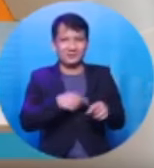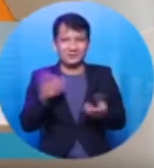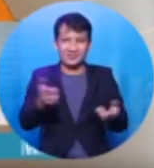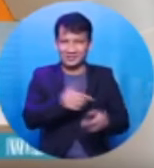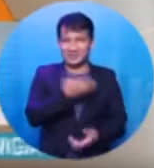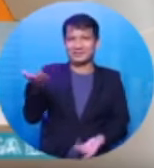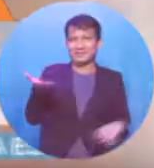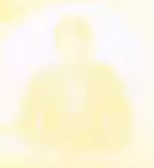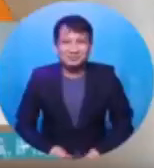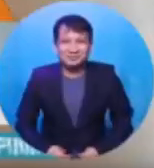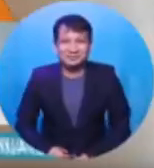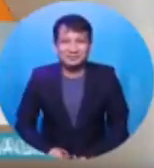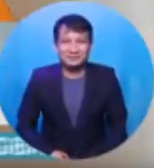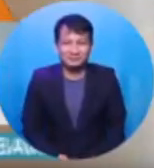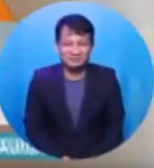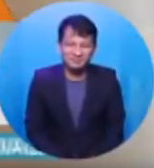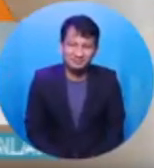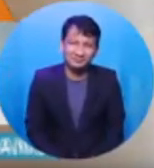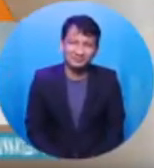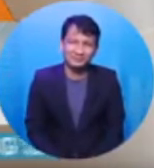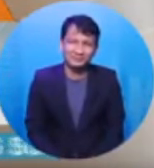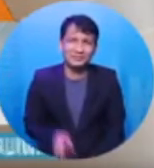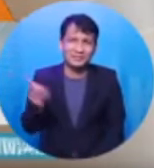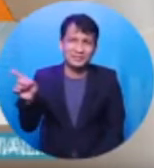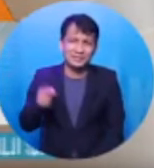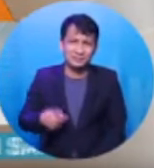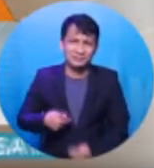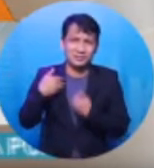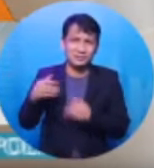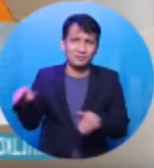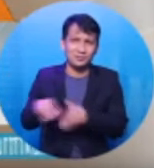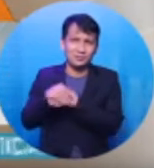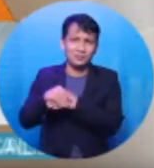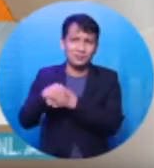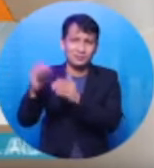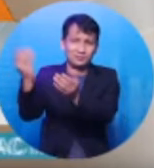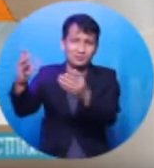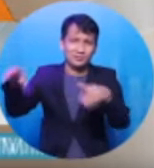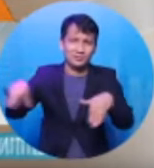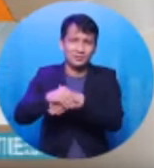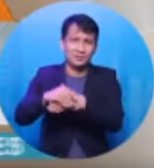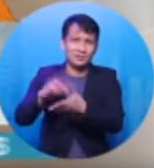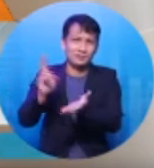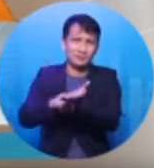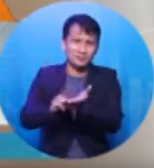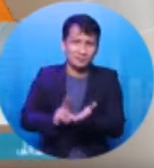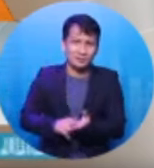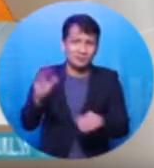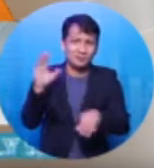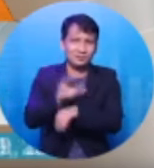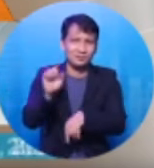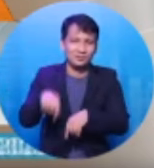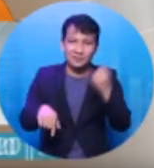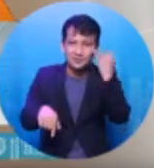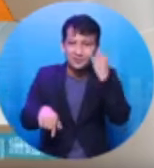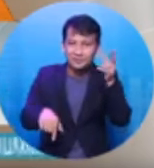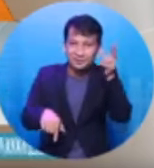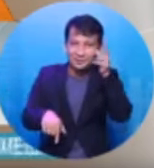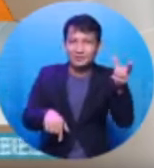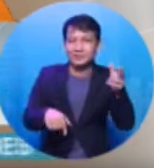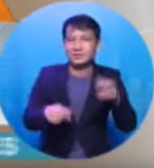Sige, mag-usap po kayong dalawa. Pinagmamayaman pa niya yung kasal-kasal nila. Eh, kasal na sa pirma-pirma lang naman yan siya. Napilitan na naman si Jundrel dyan